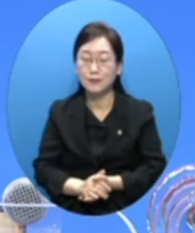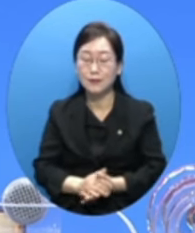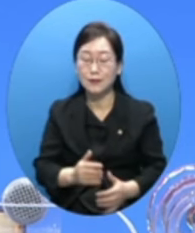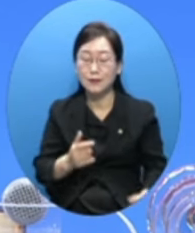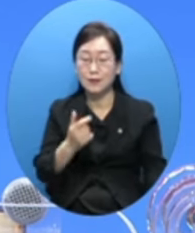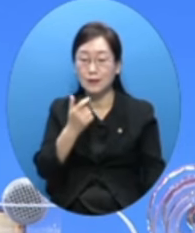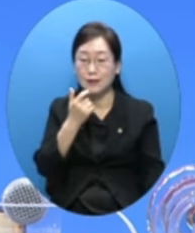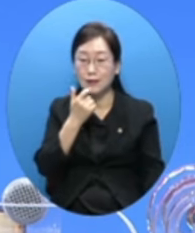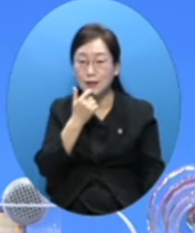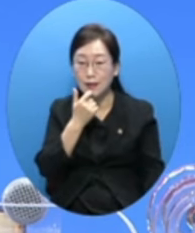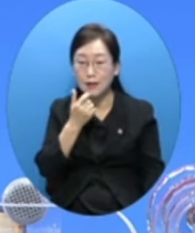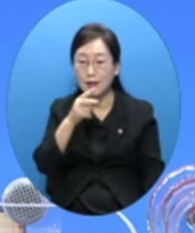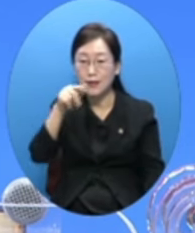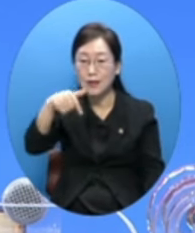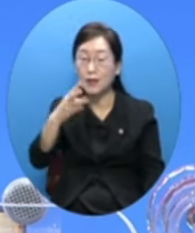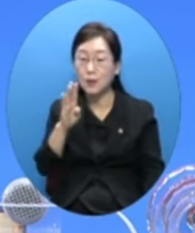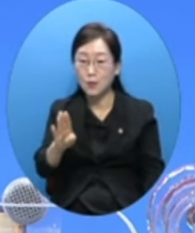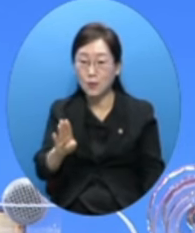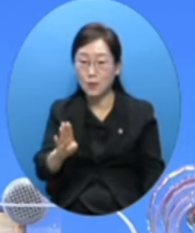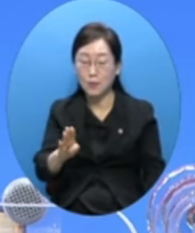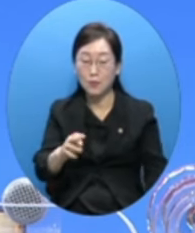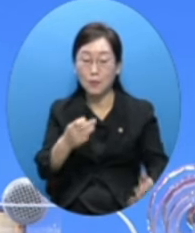야곱과 에서의 이야기가 나오는데